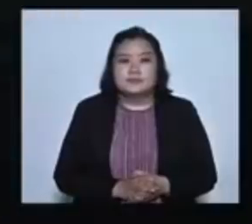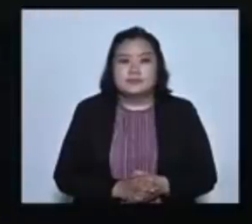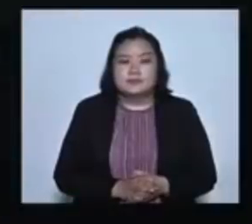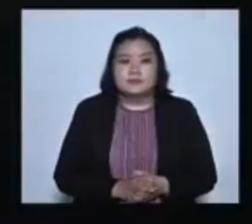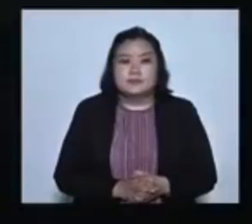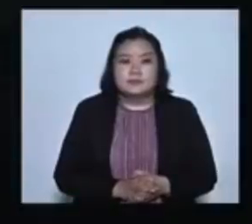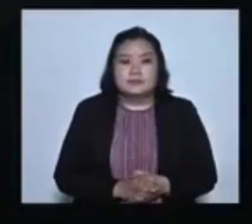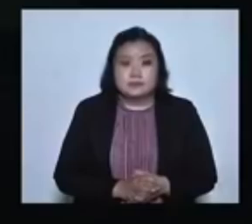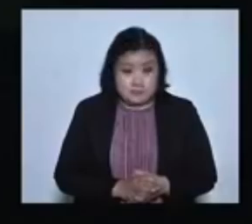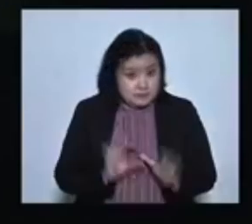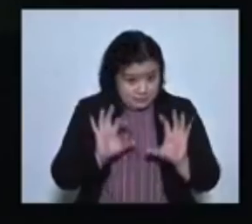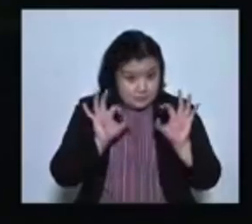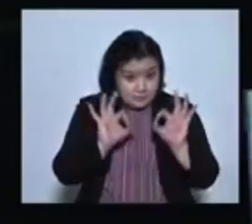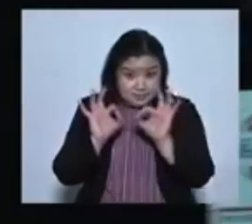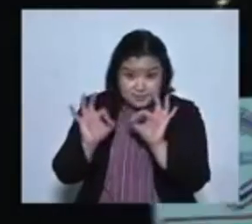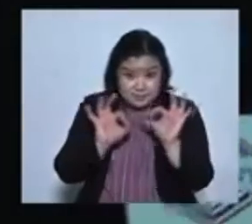โอเคไหม